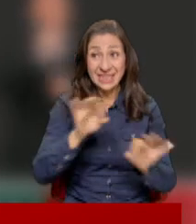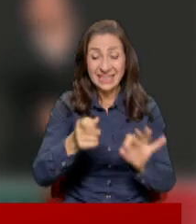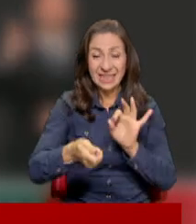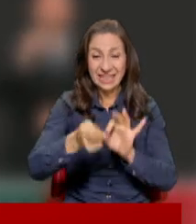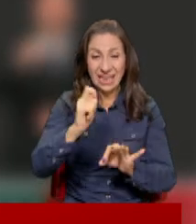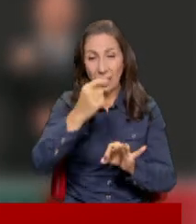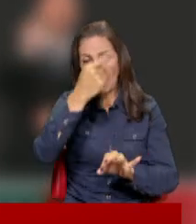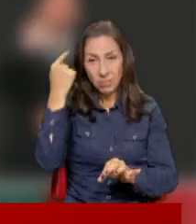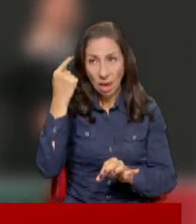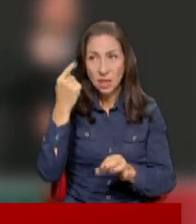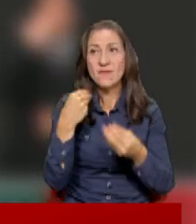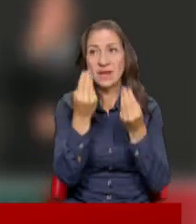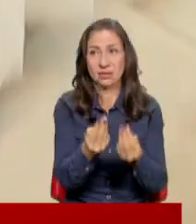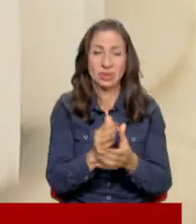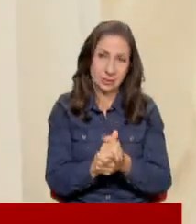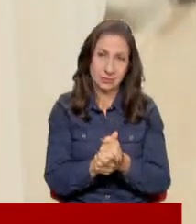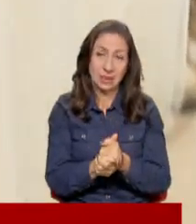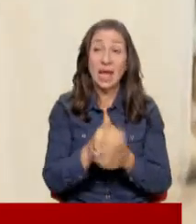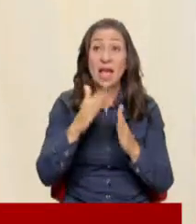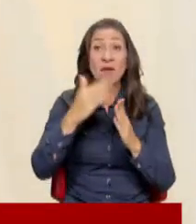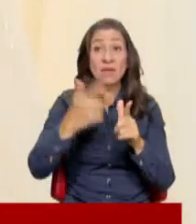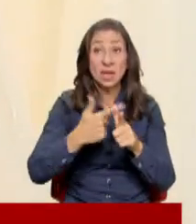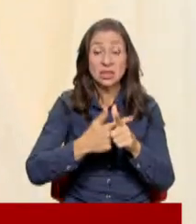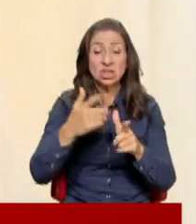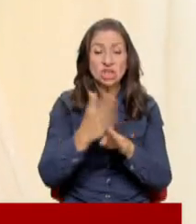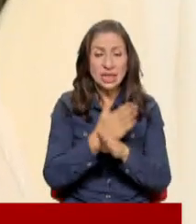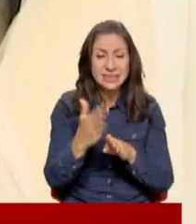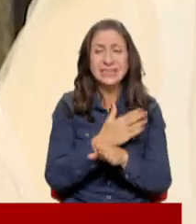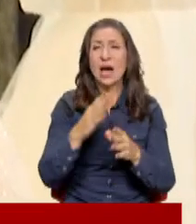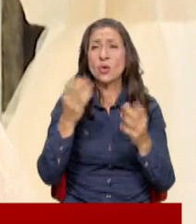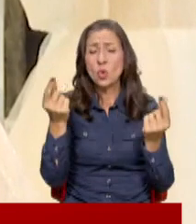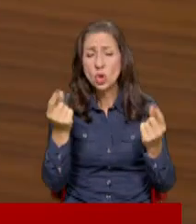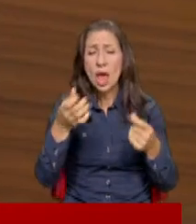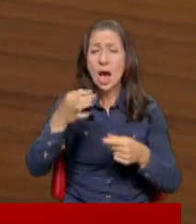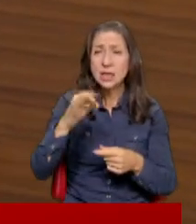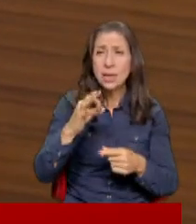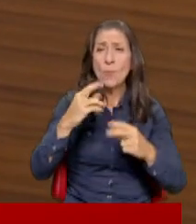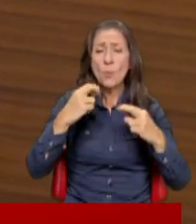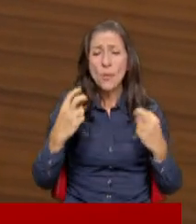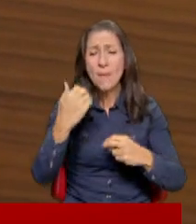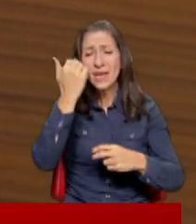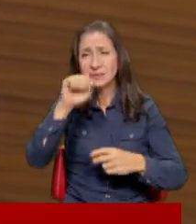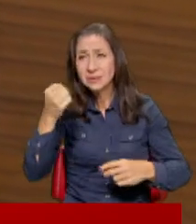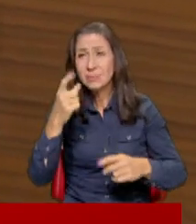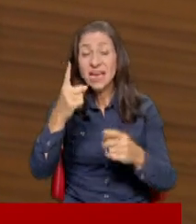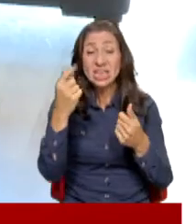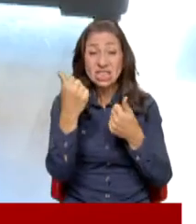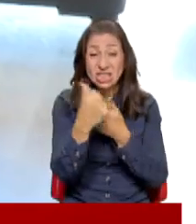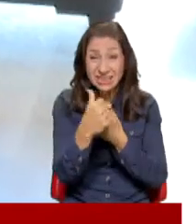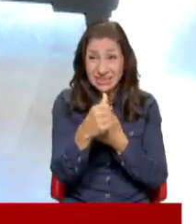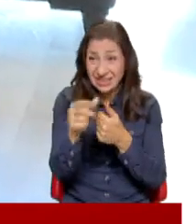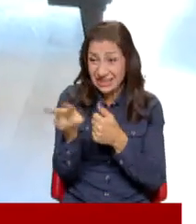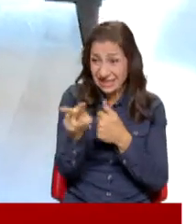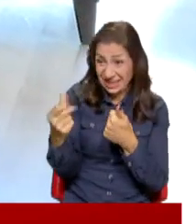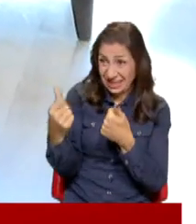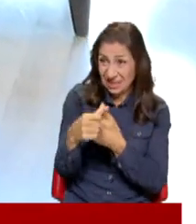kredi imkanı sunacağız ev kirası çeyiz düğün altın mobilya beyaz eşya derken bir çiftin evlenmesinin